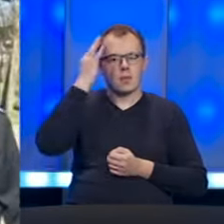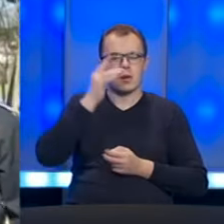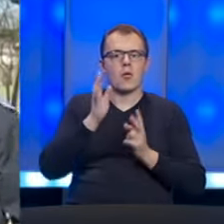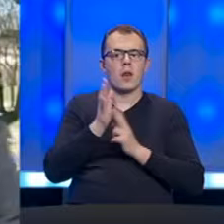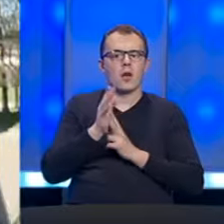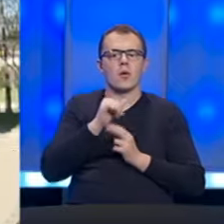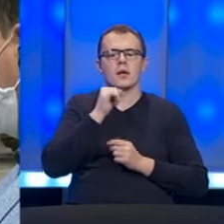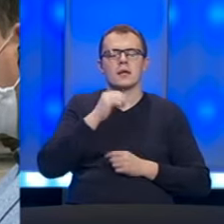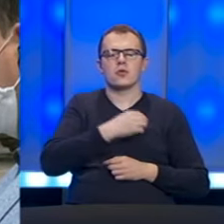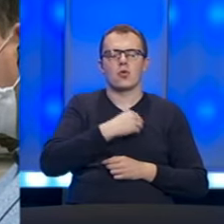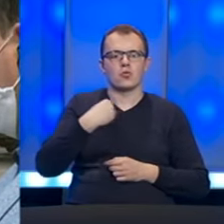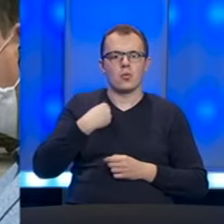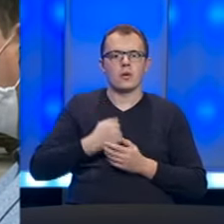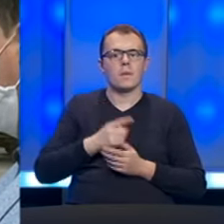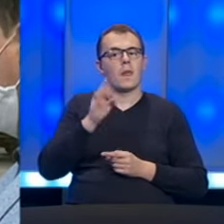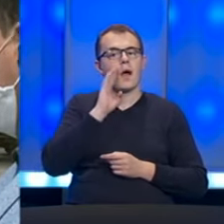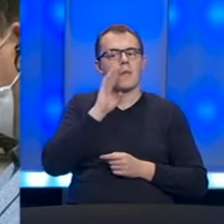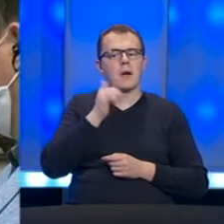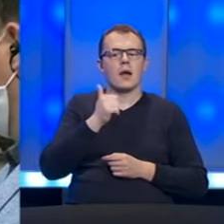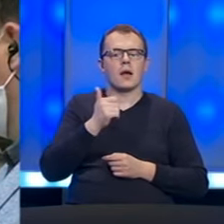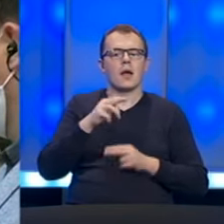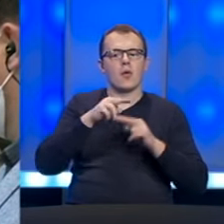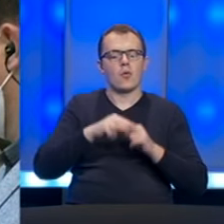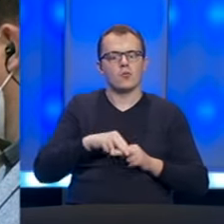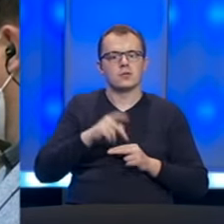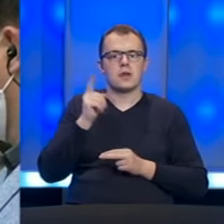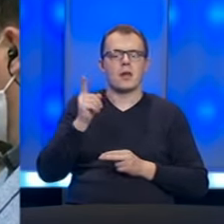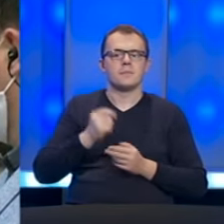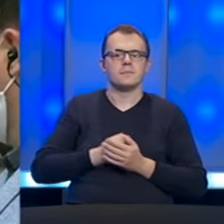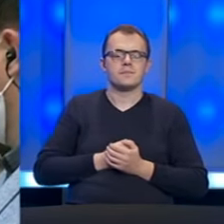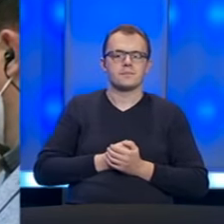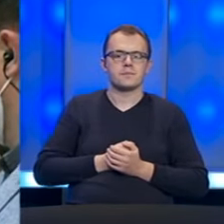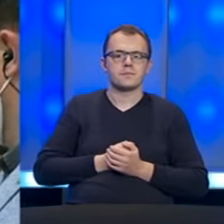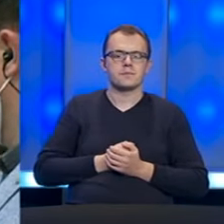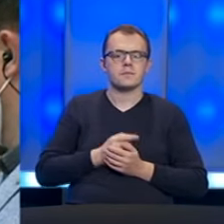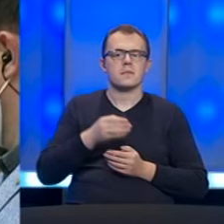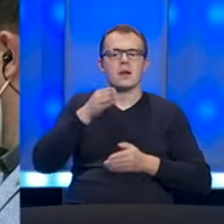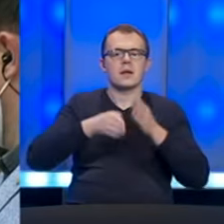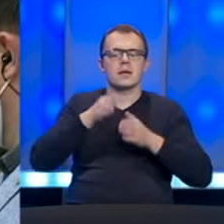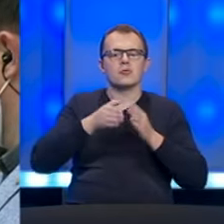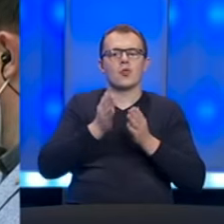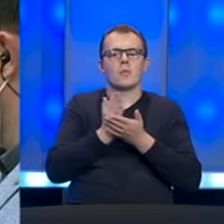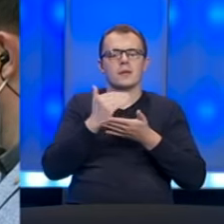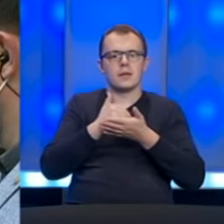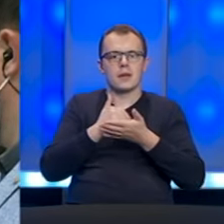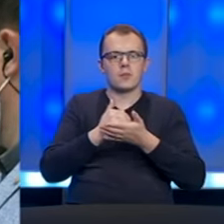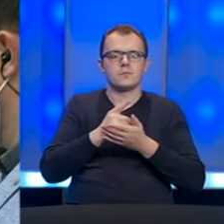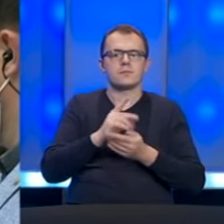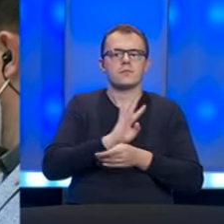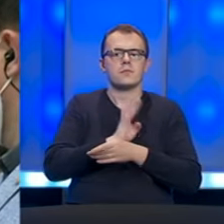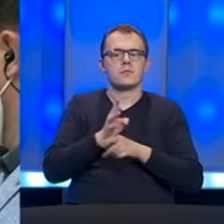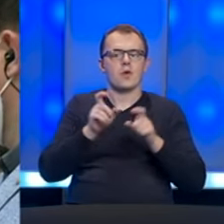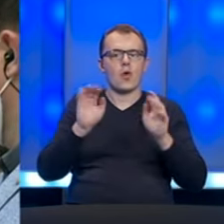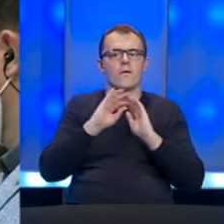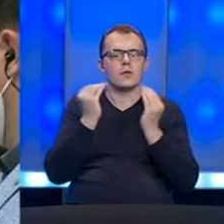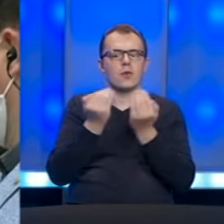neonatologa i pedijatara, a majka je ostala na hiruškom dijelu COVID odjela